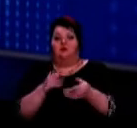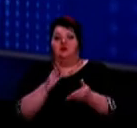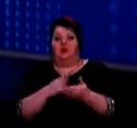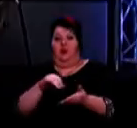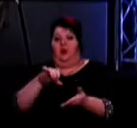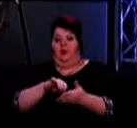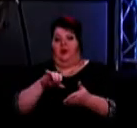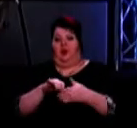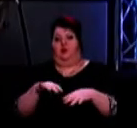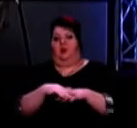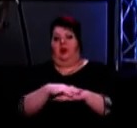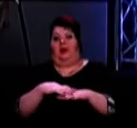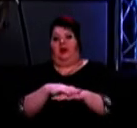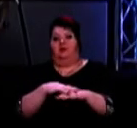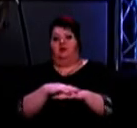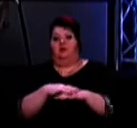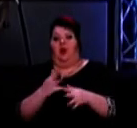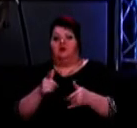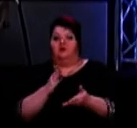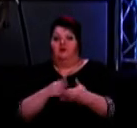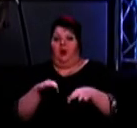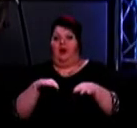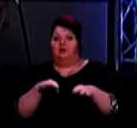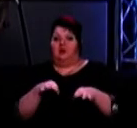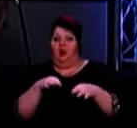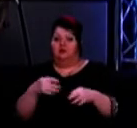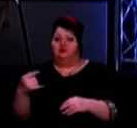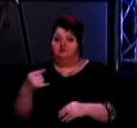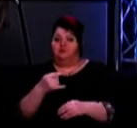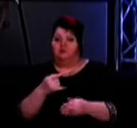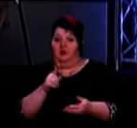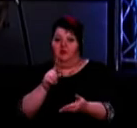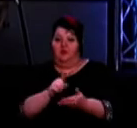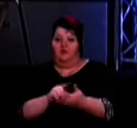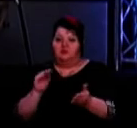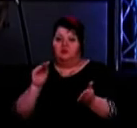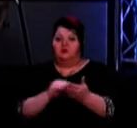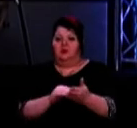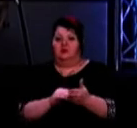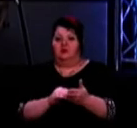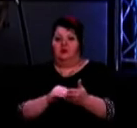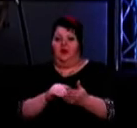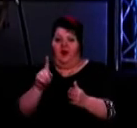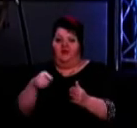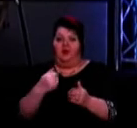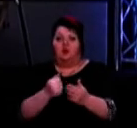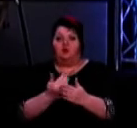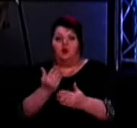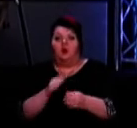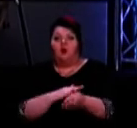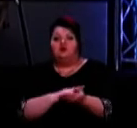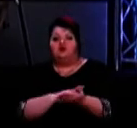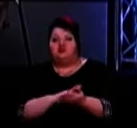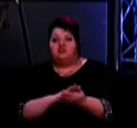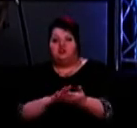харчових продуктів. І якщо ви маєте транспортний засіб, ви повинні встановити чіткі вимоги до його чистоти,